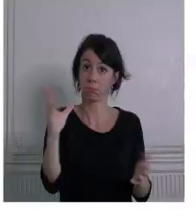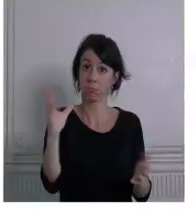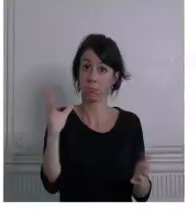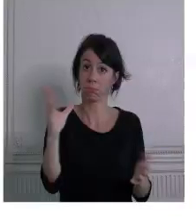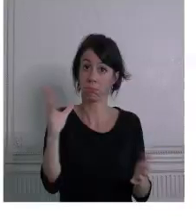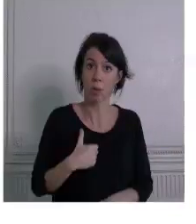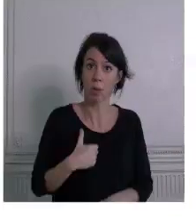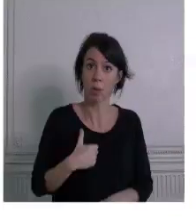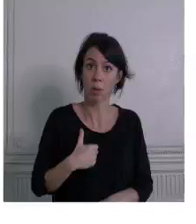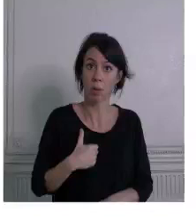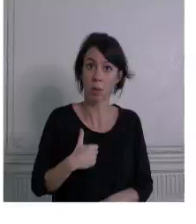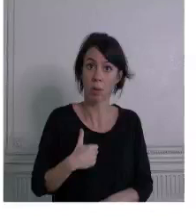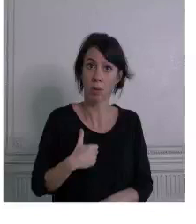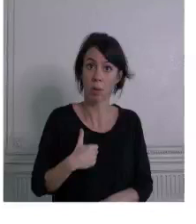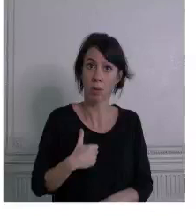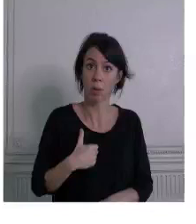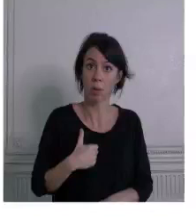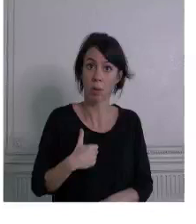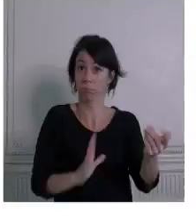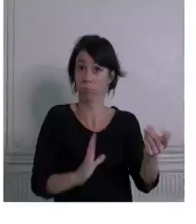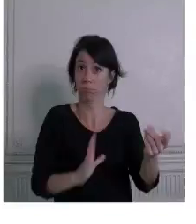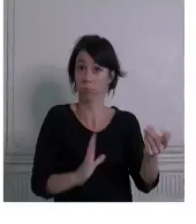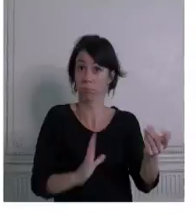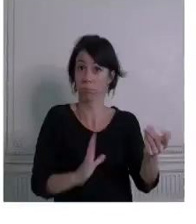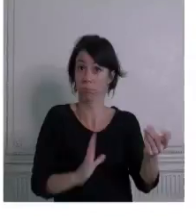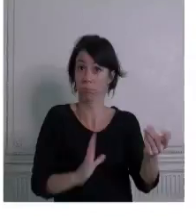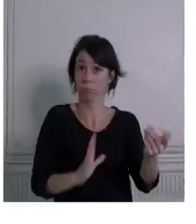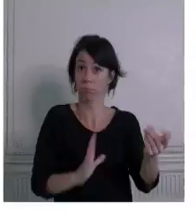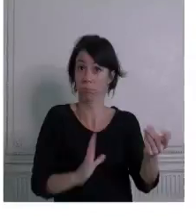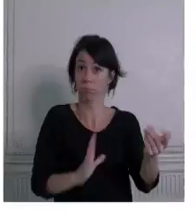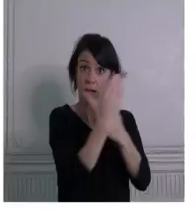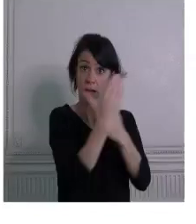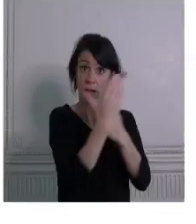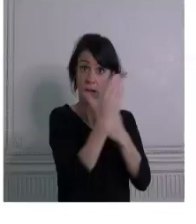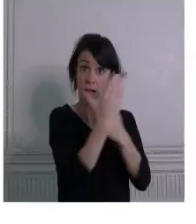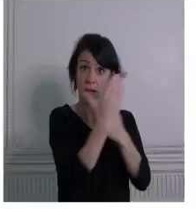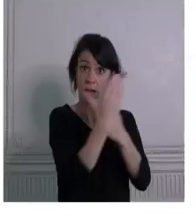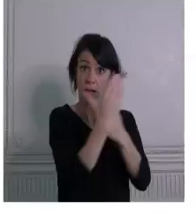Et courtois, ça c'est incontestable. Et je vous souhaite vraiment la bienvenue au nom de l'ensemble du conseil municipal.